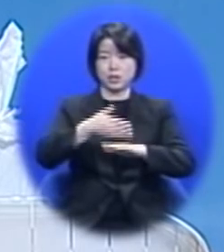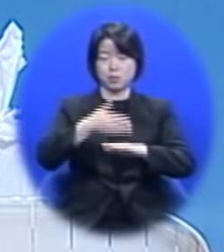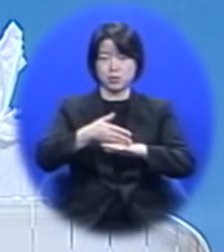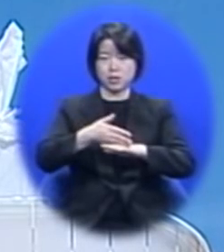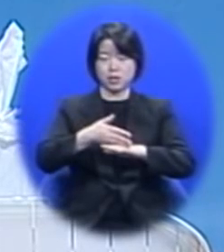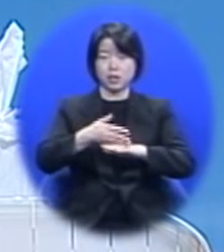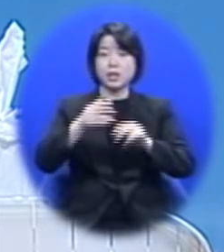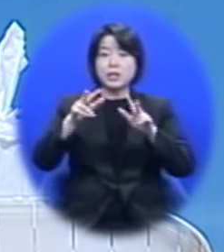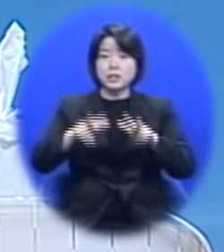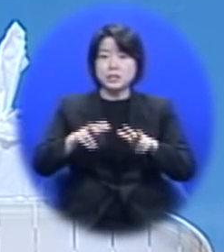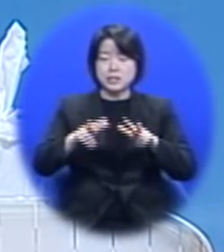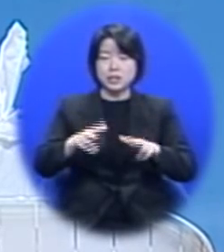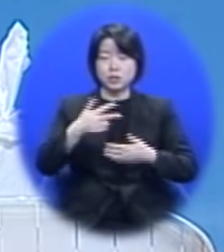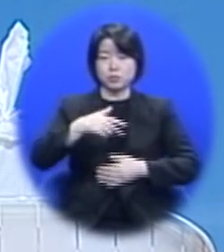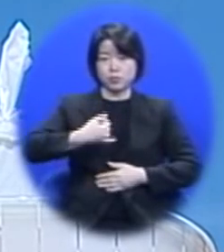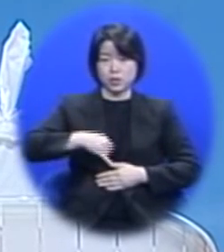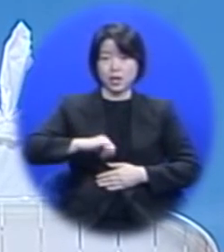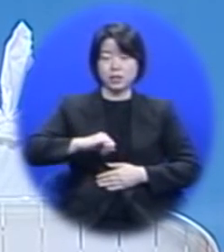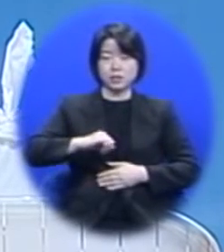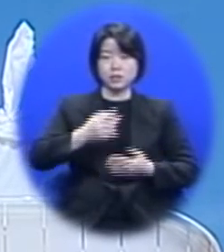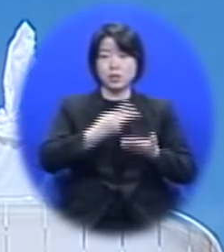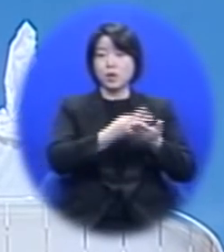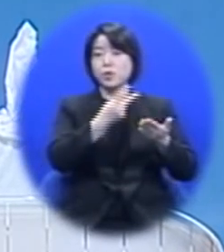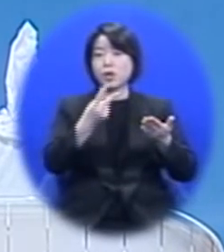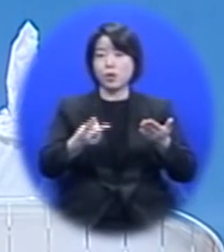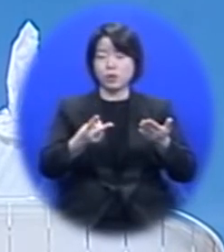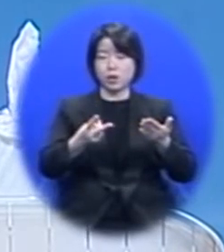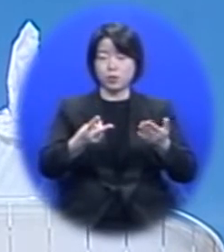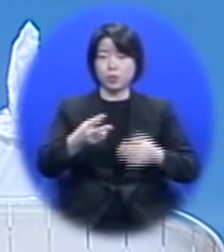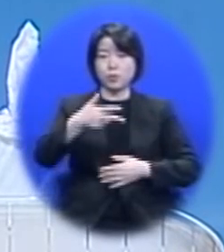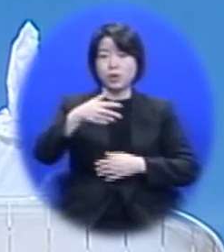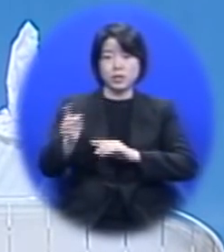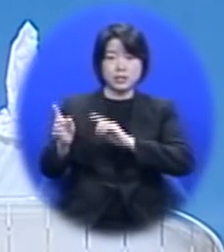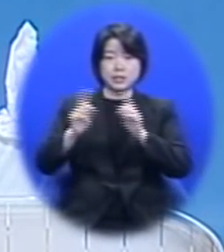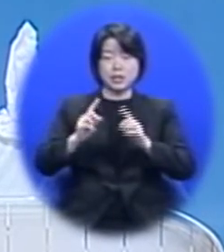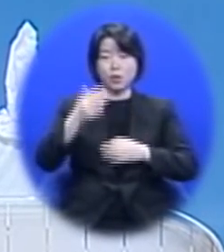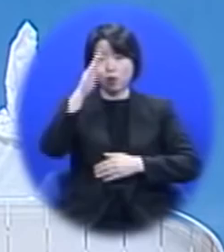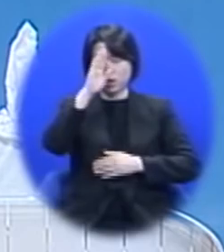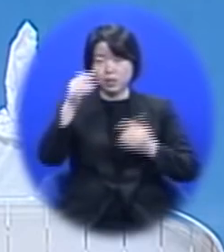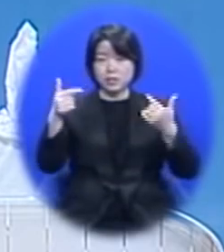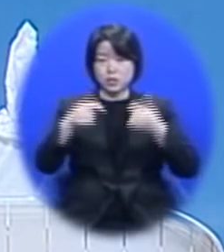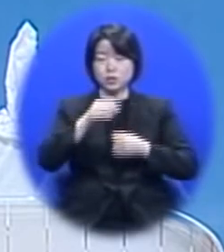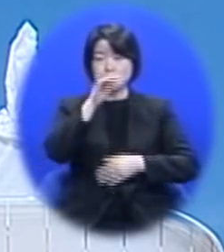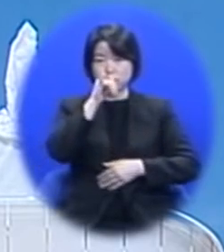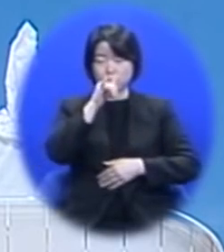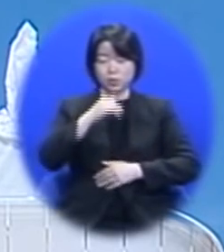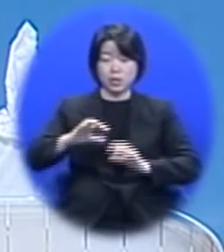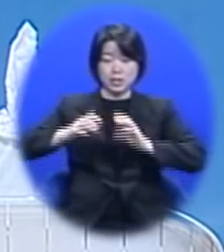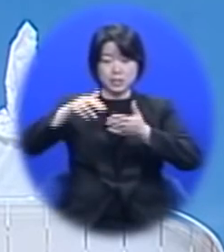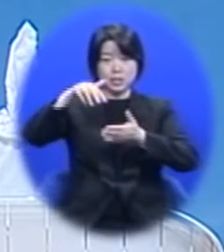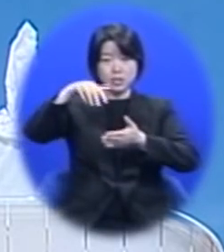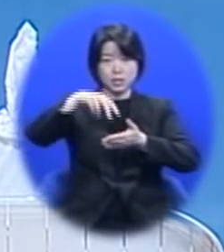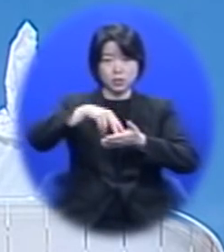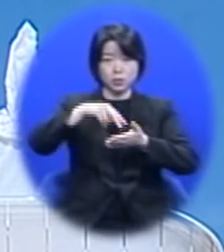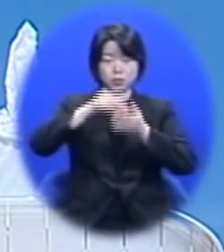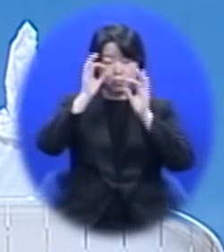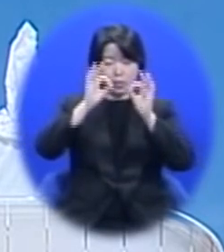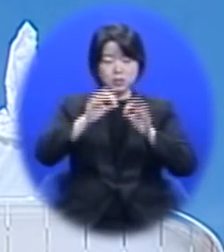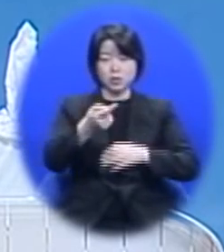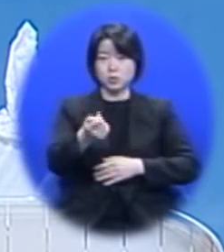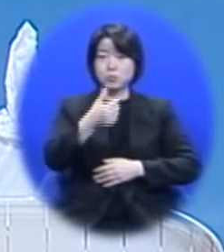지금 주은이는 퇴원을 하고 재활 치료 중인데 세상적으로 봤을 때는 조금 부족할 수 있습니다.